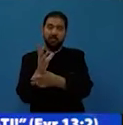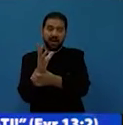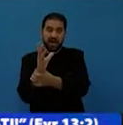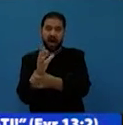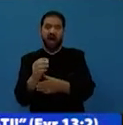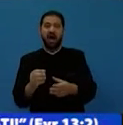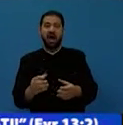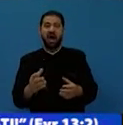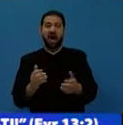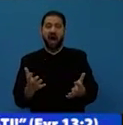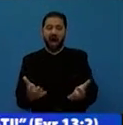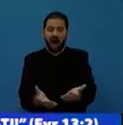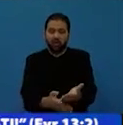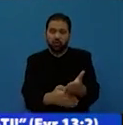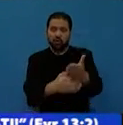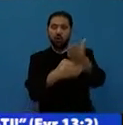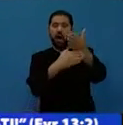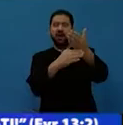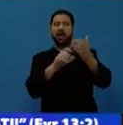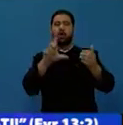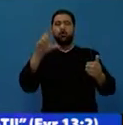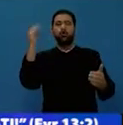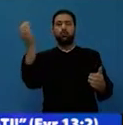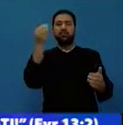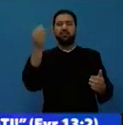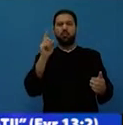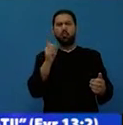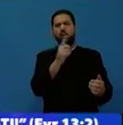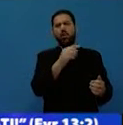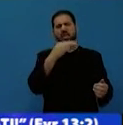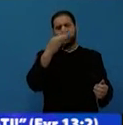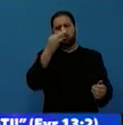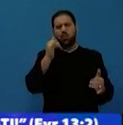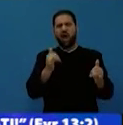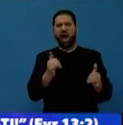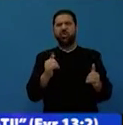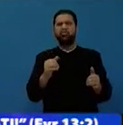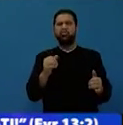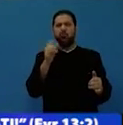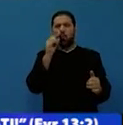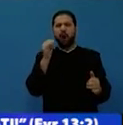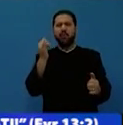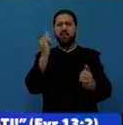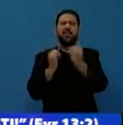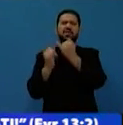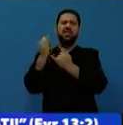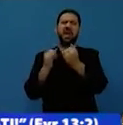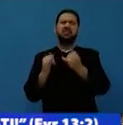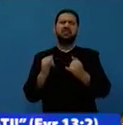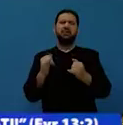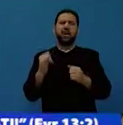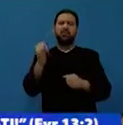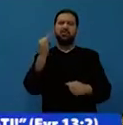unii vehiculează ideea că acești străini sunt folosiți